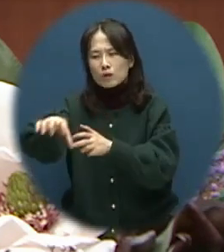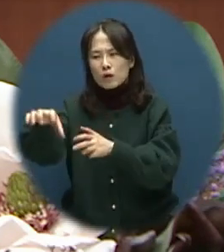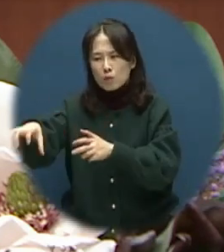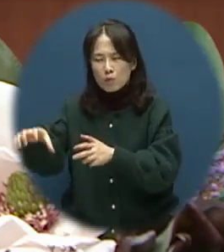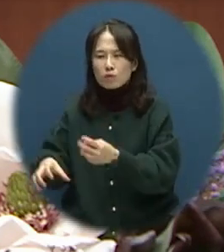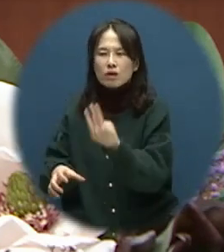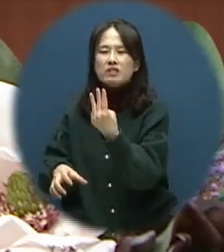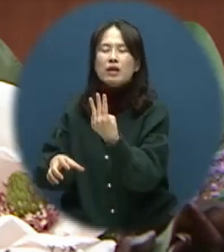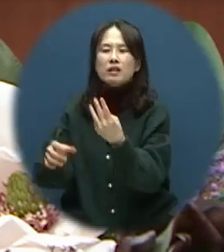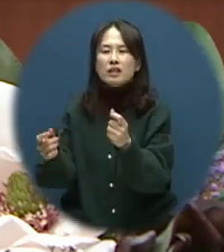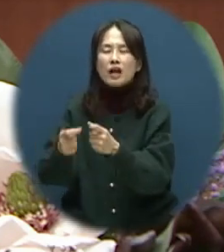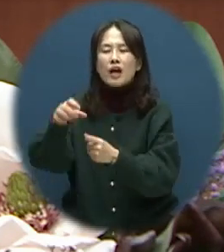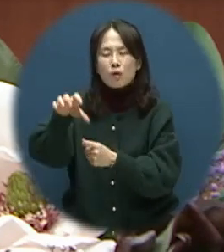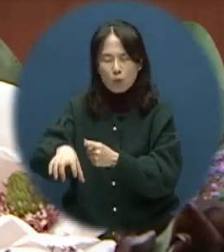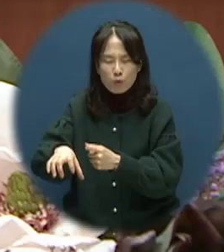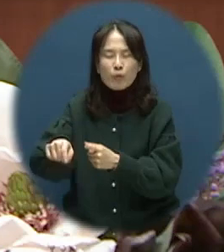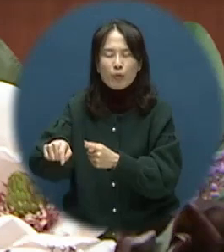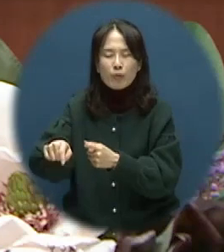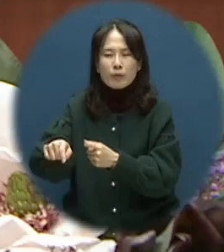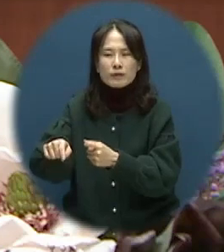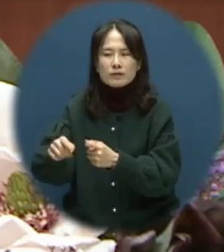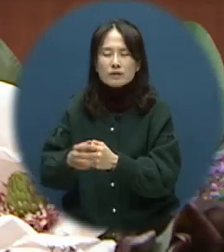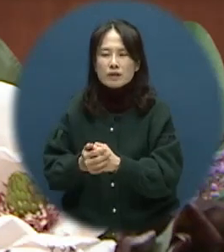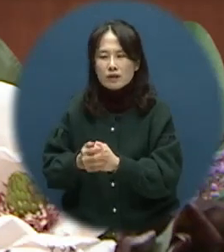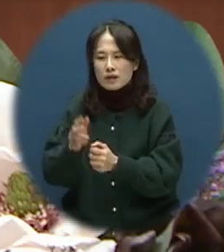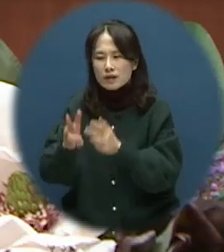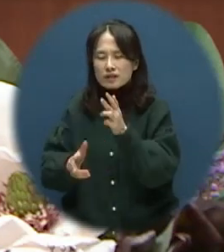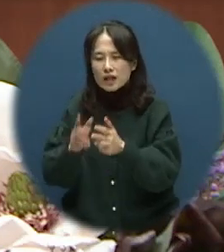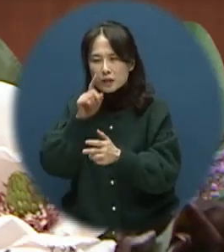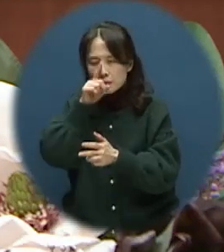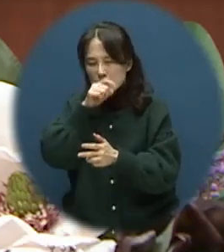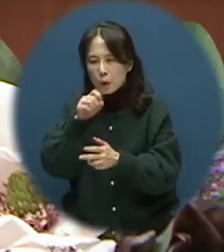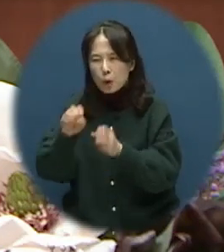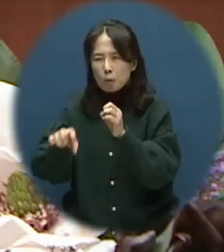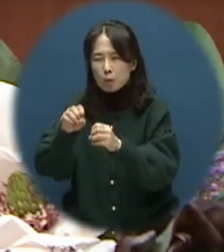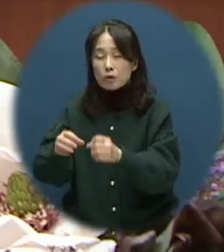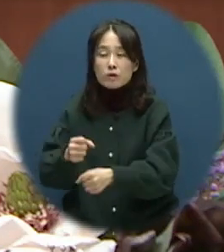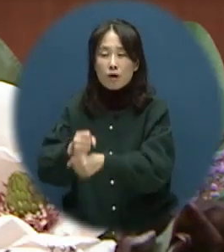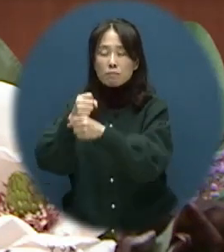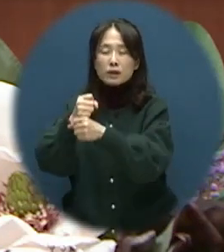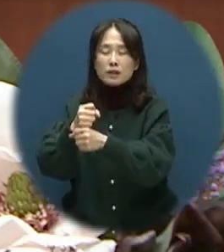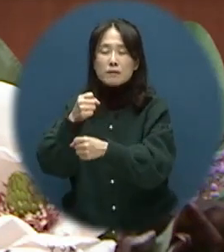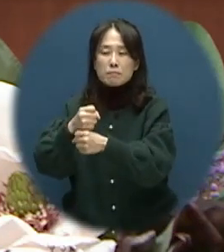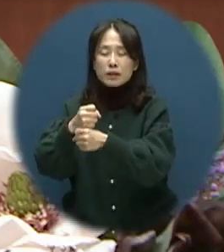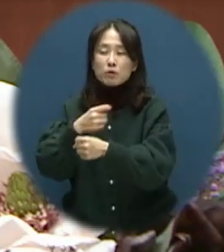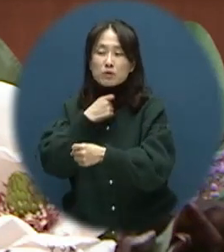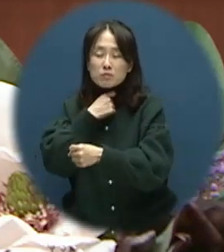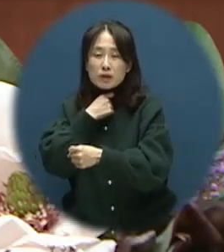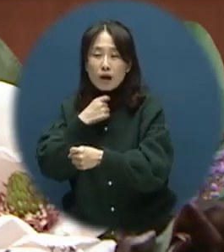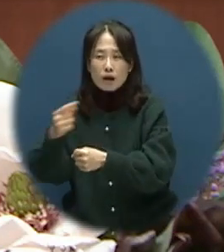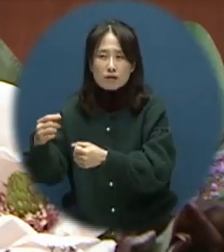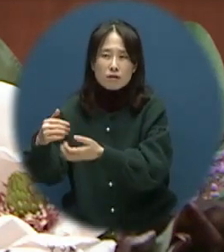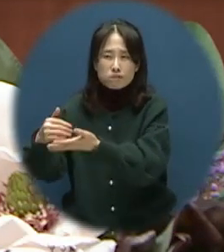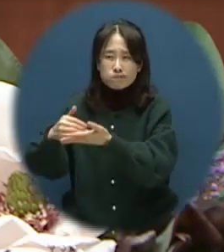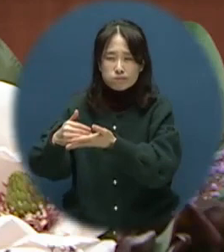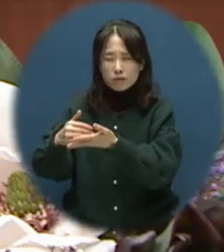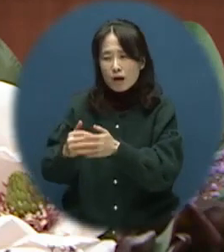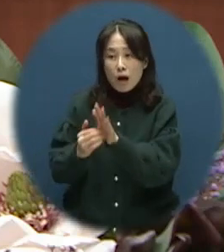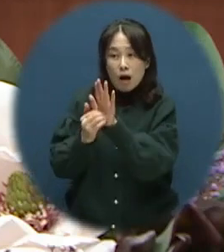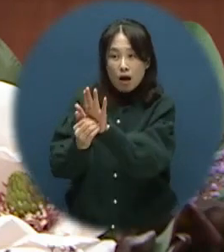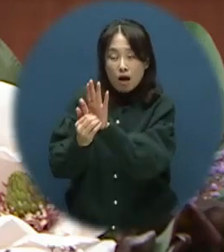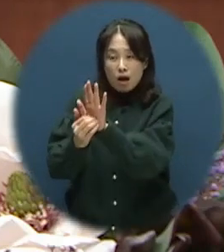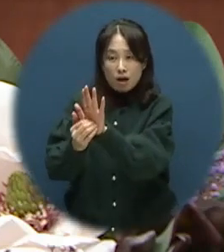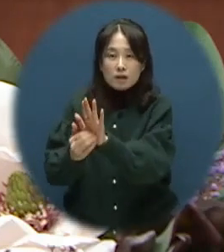제가 영월군청에 들어가서 관계자를 만나고 나오다가 마침 우연히 영월 지역신문이 있더라고요. 제가 아는